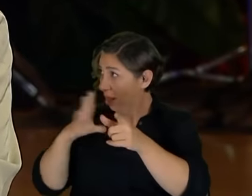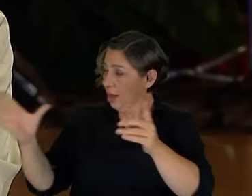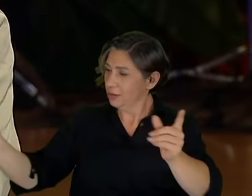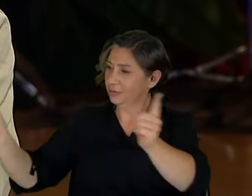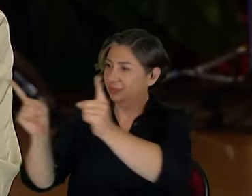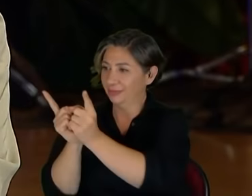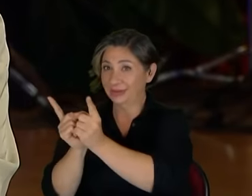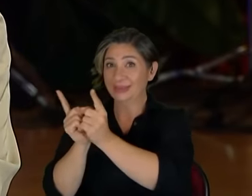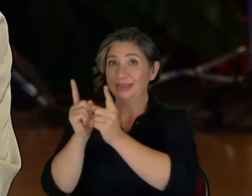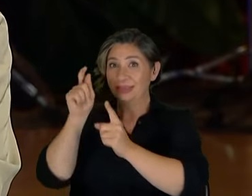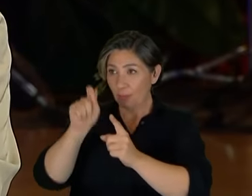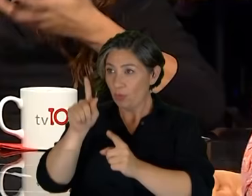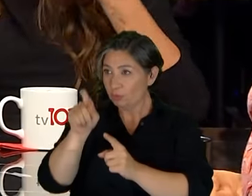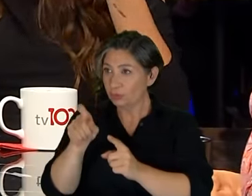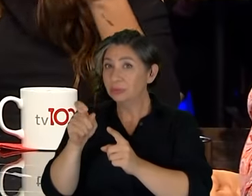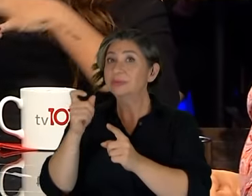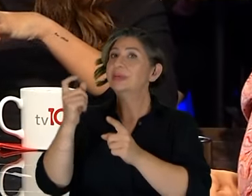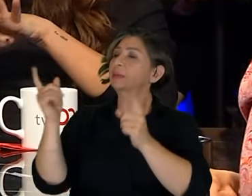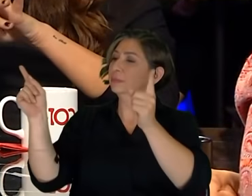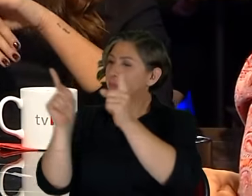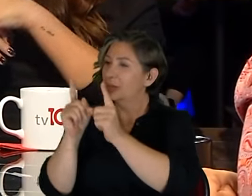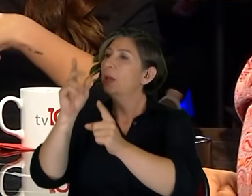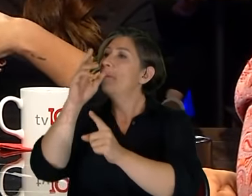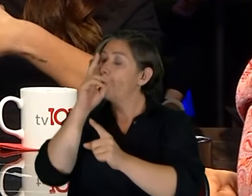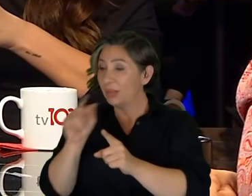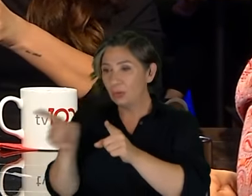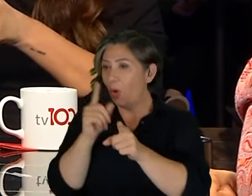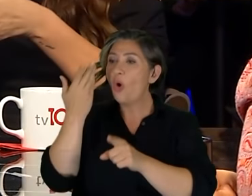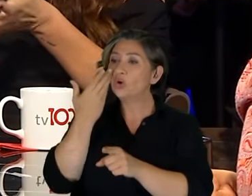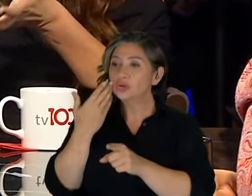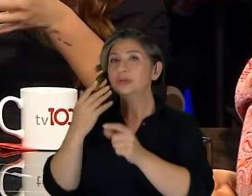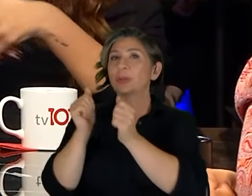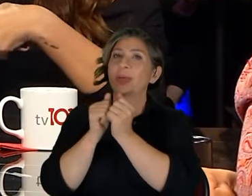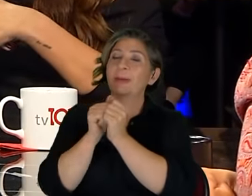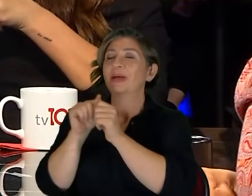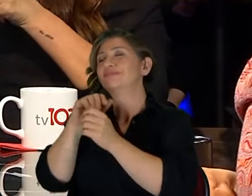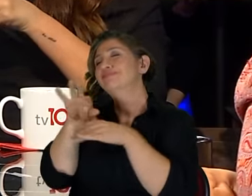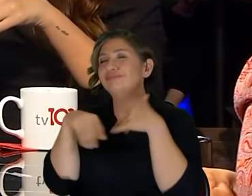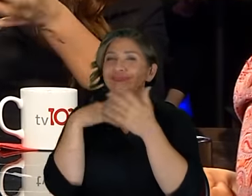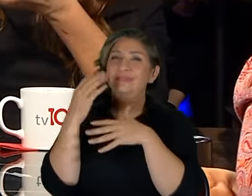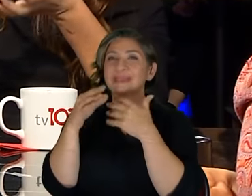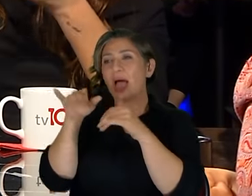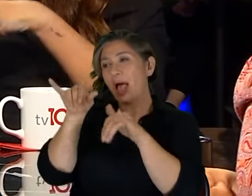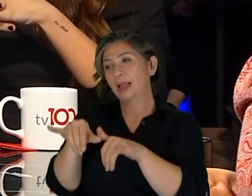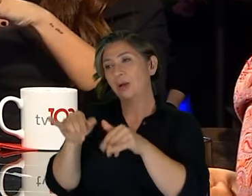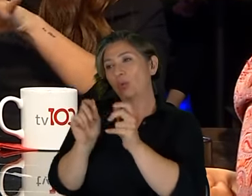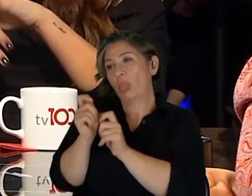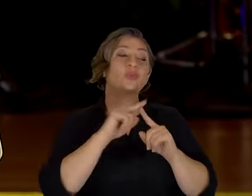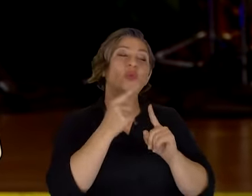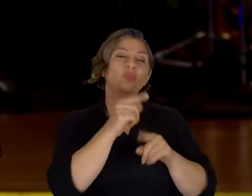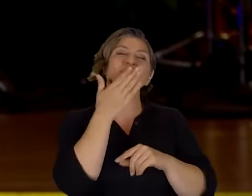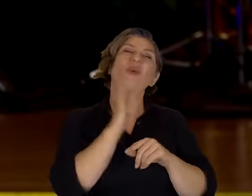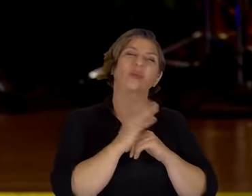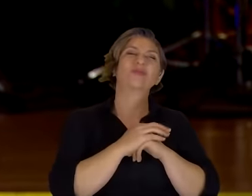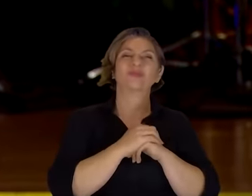Short Hair var? Falan. Bir araya getirelim bakalım. Eğer hoşlanırlarsa birbirlerinden bir hani onlar da o haklarını kullansınlar